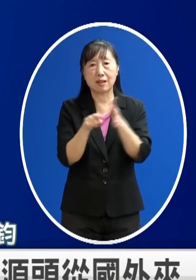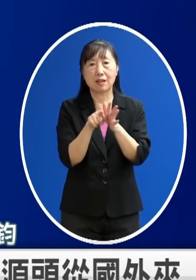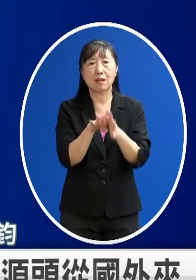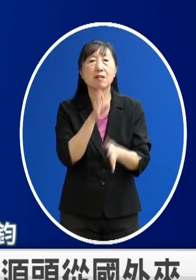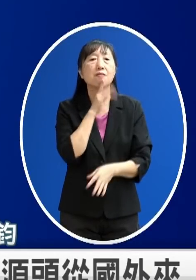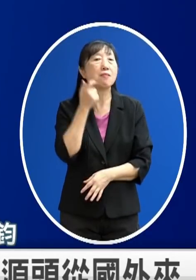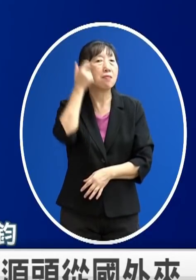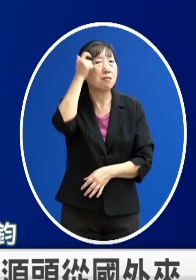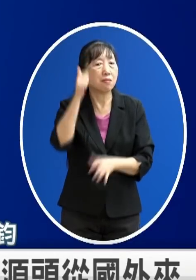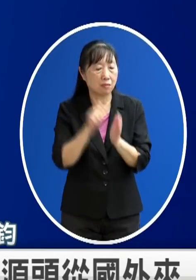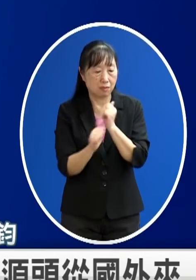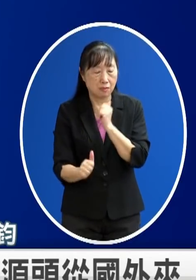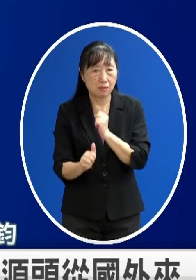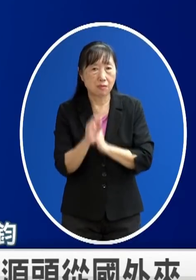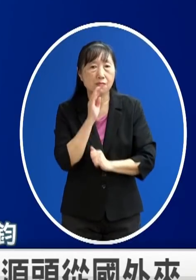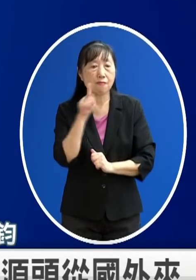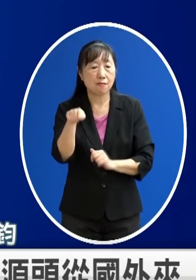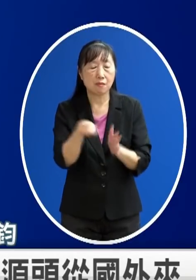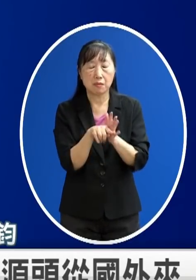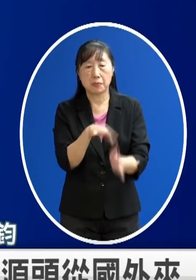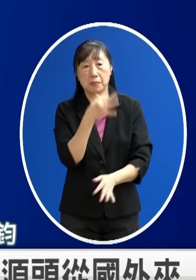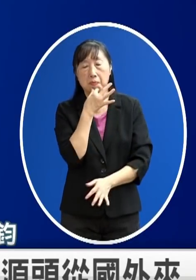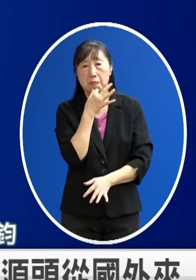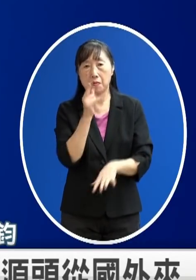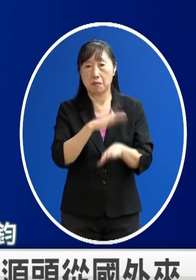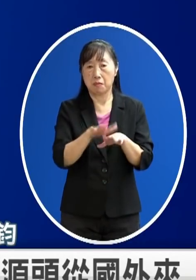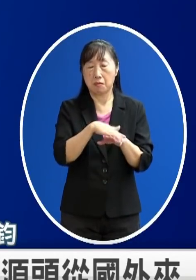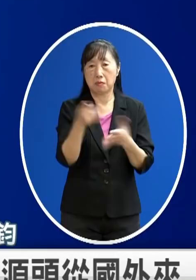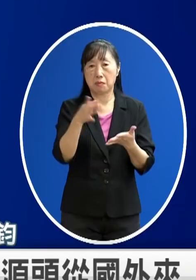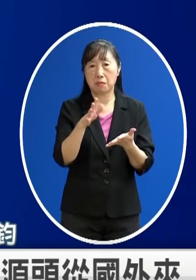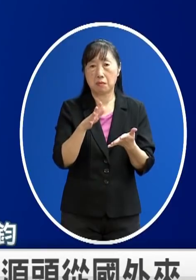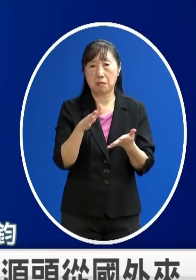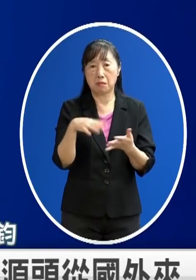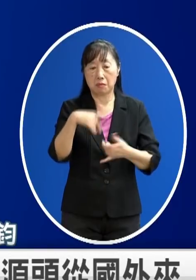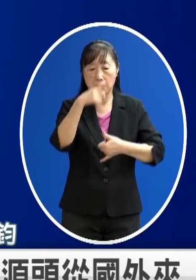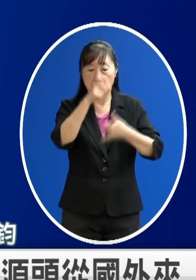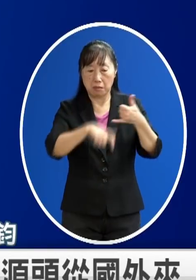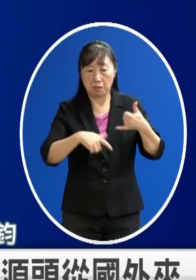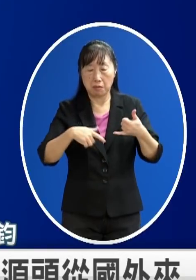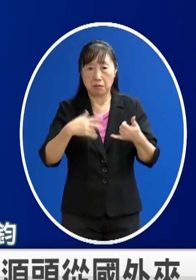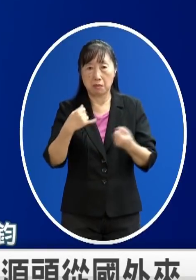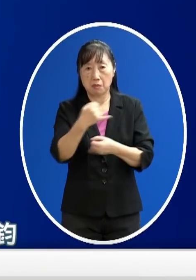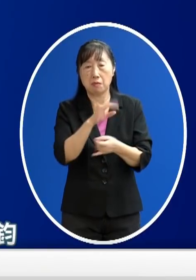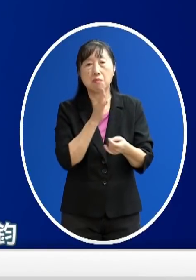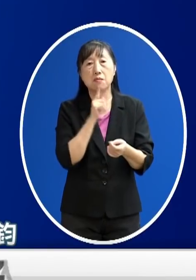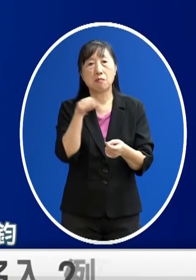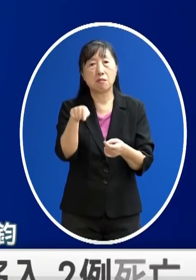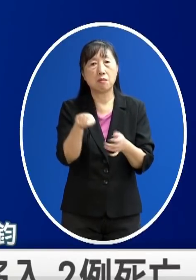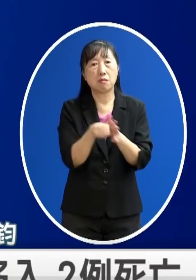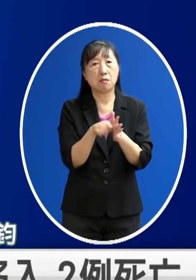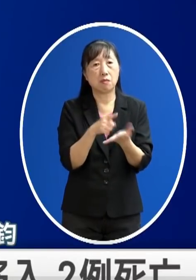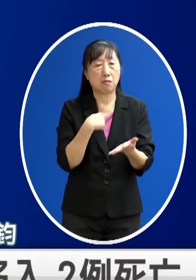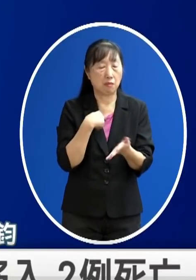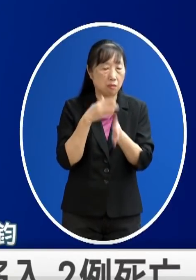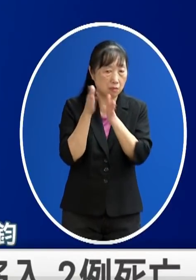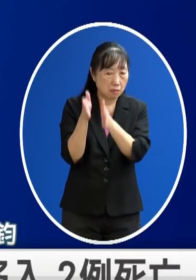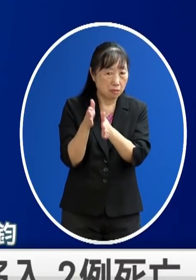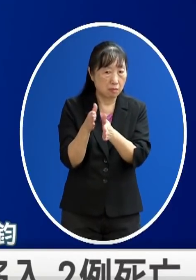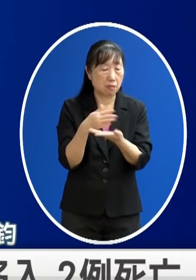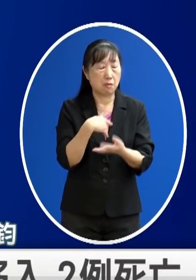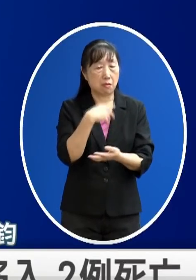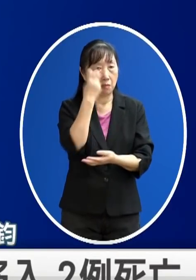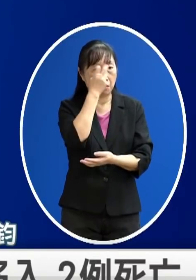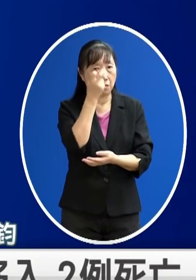祖孙，当时其实也是有担心说会不会带有这个秘鲁的变异株，不过后来检查出来是 Delta 而不是秘鲁变异株。我们还会持续的